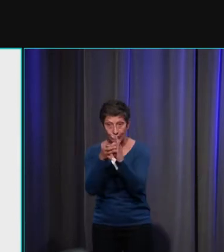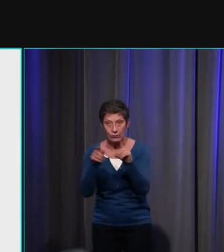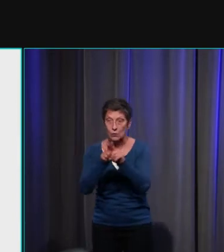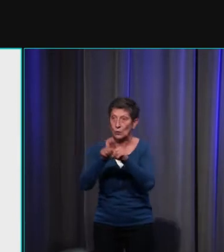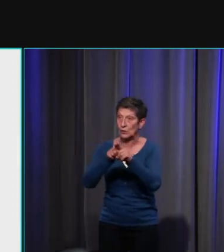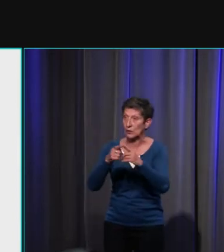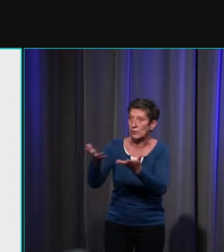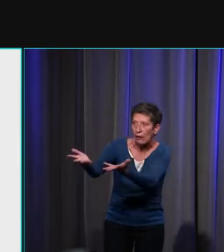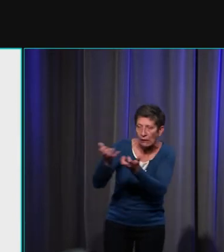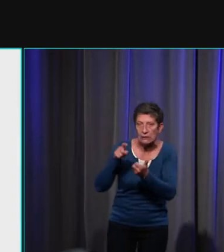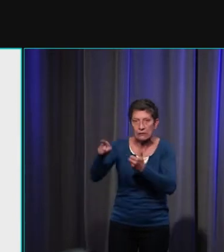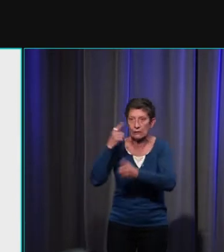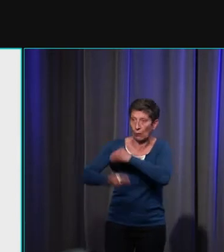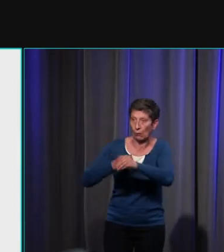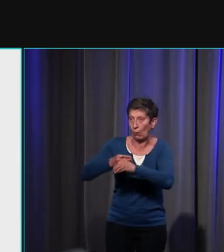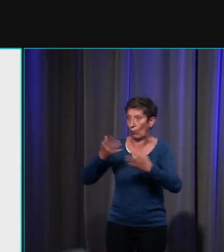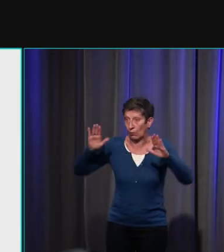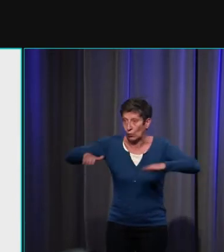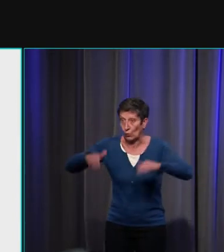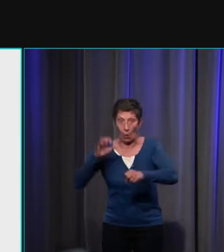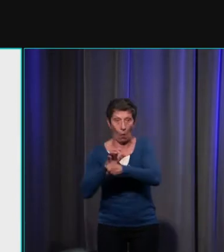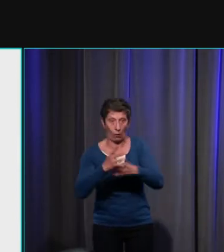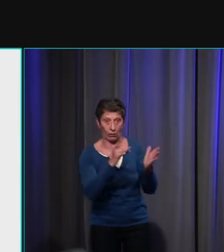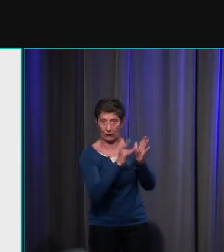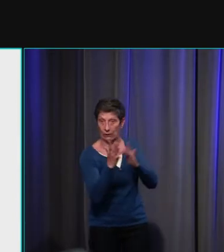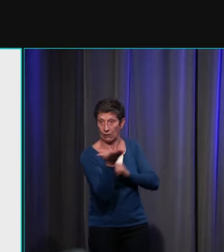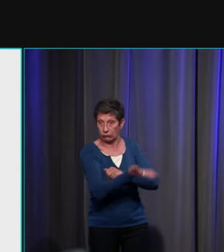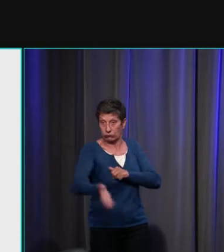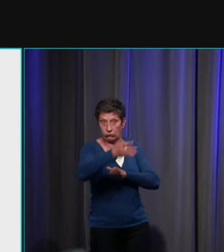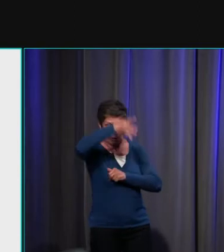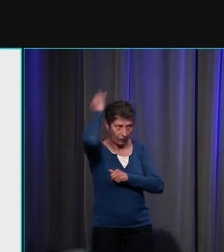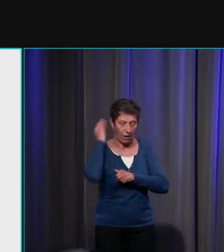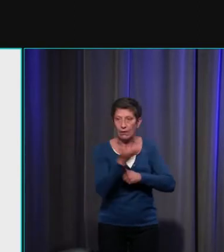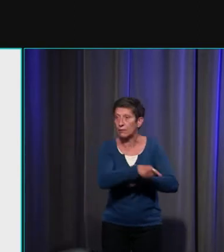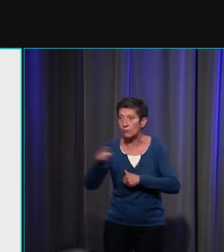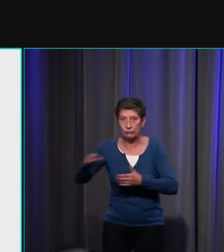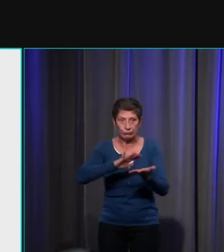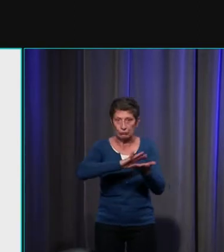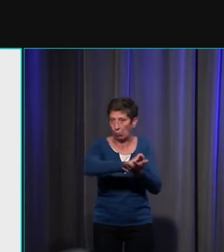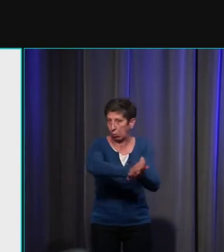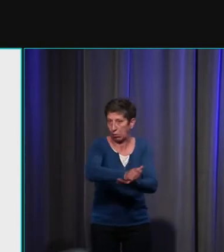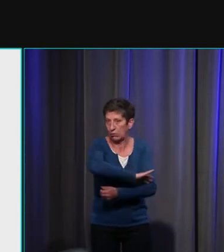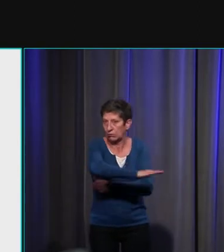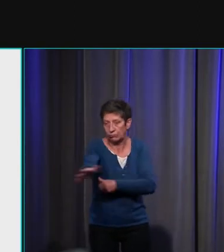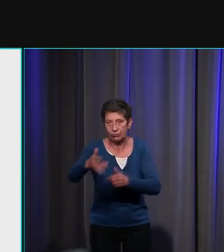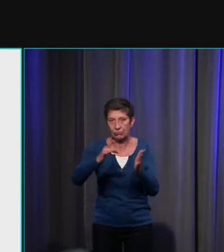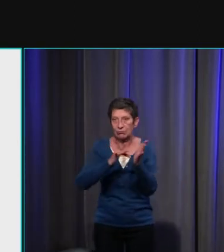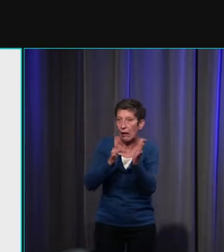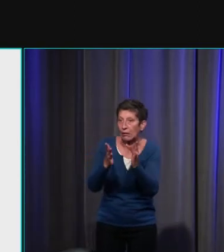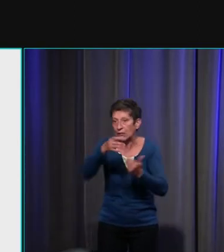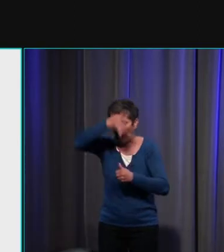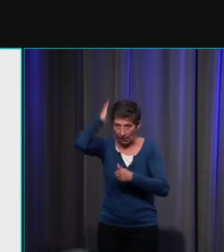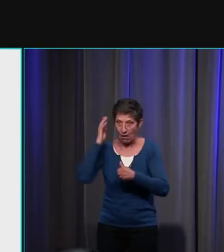contre les croisés latin écrase donc les latins d'orient et à nouveau il y aura un